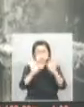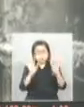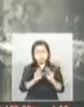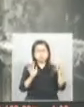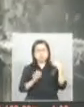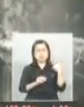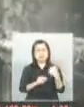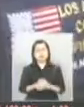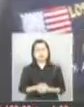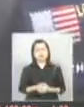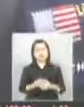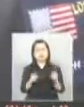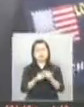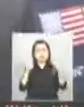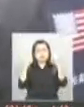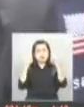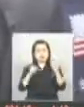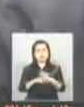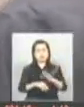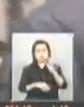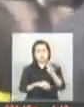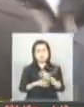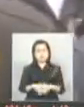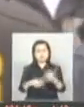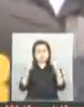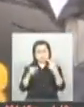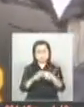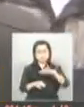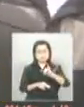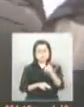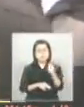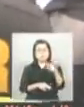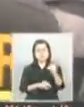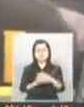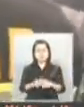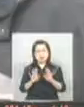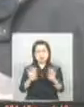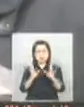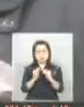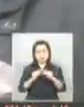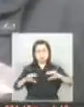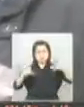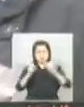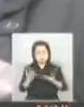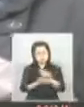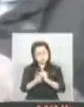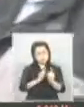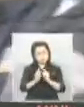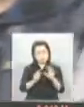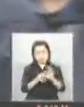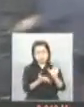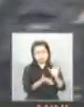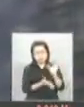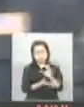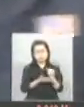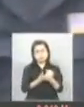องขณะที่นายกรัฐมนตรีจอห์นคีเตรียมประชุมครม.วันนี้เพื่อหารือเกี่ยวกับงบประมาณช่วยเหลือผู้